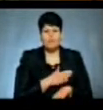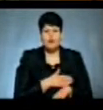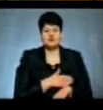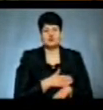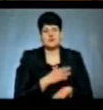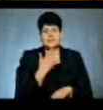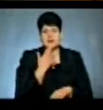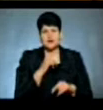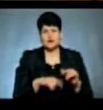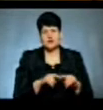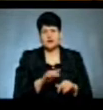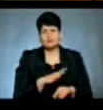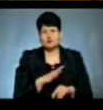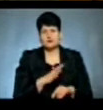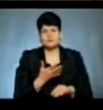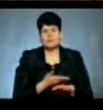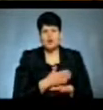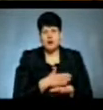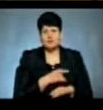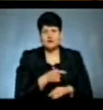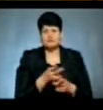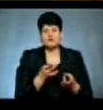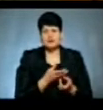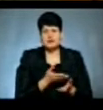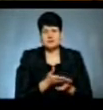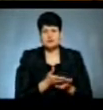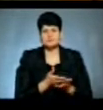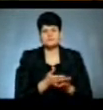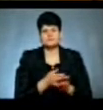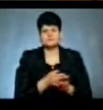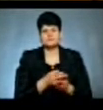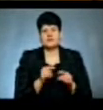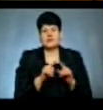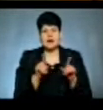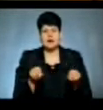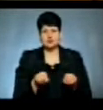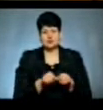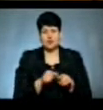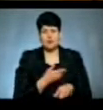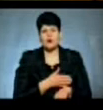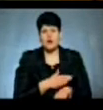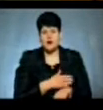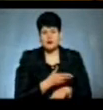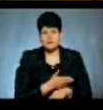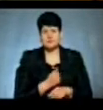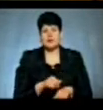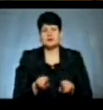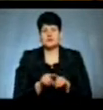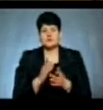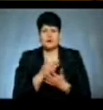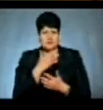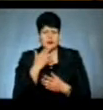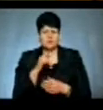були поляками, в зв'язку з тим, що їм потрібно дані для карти поляка. А також є багато людей, які